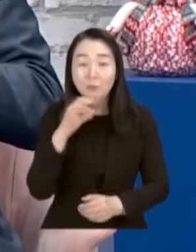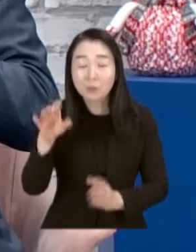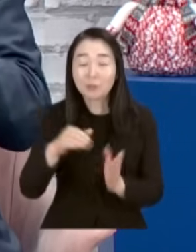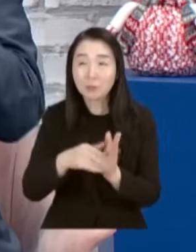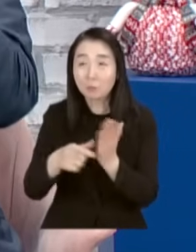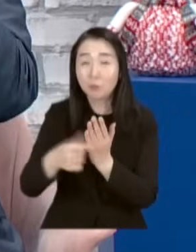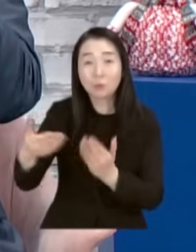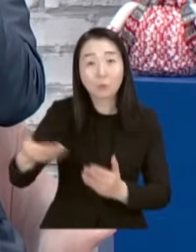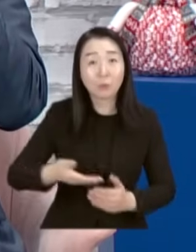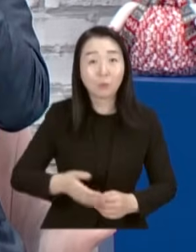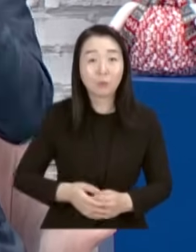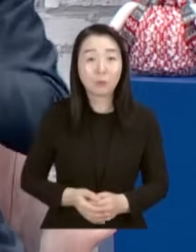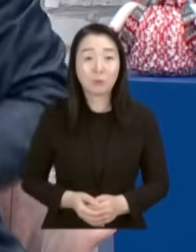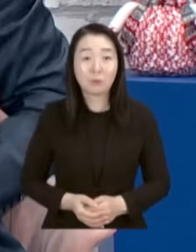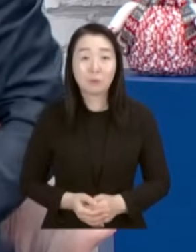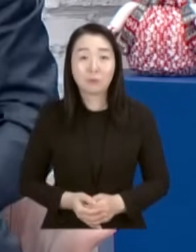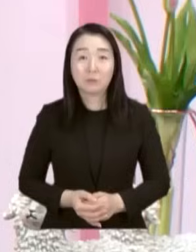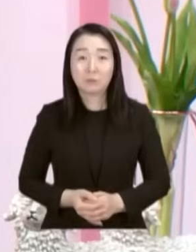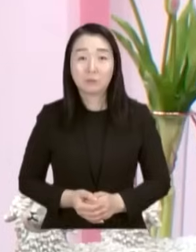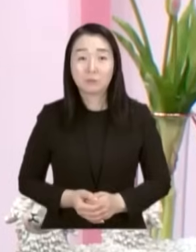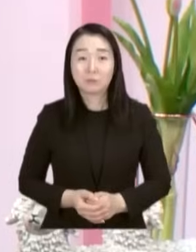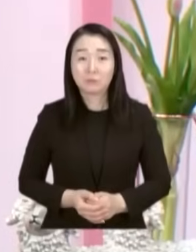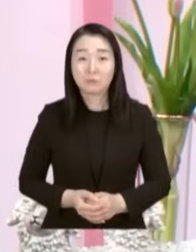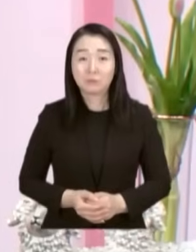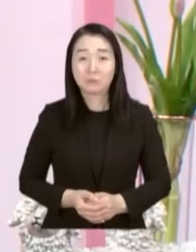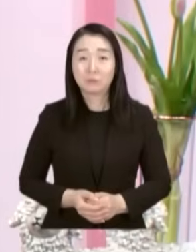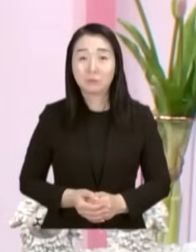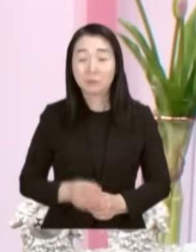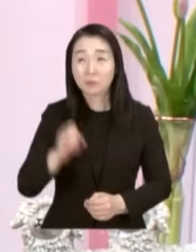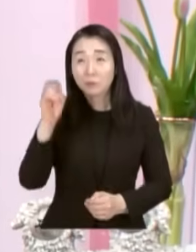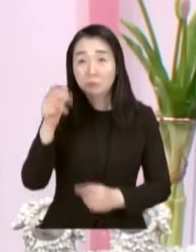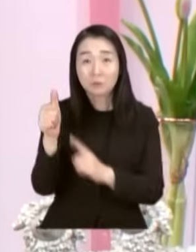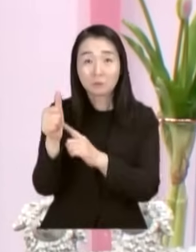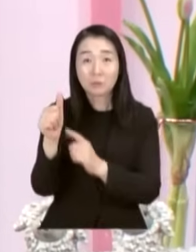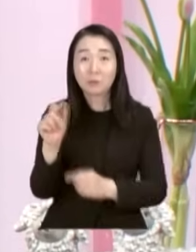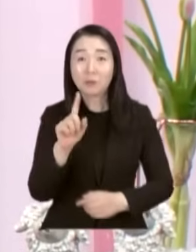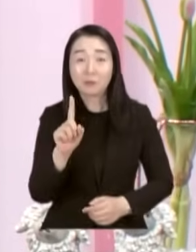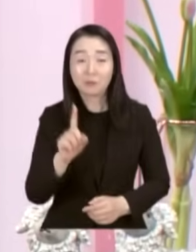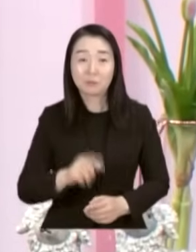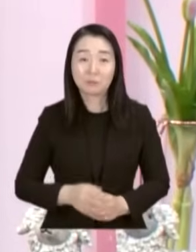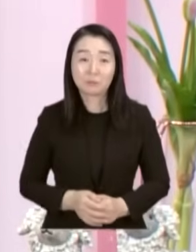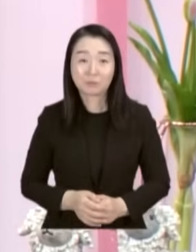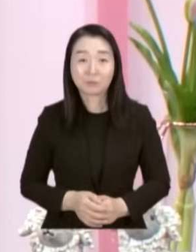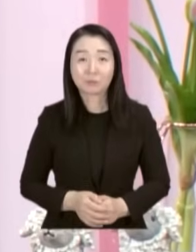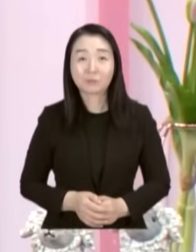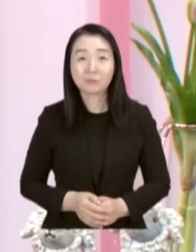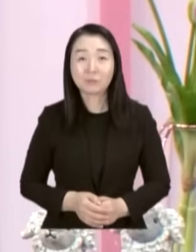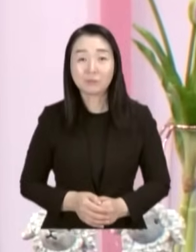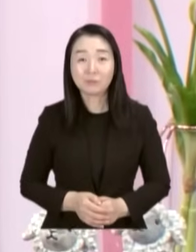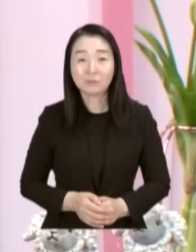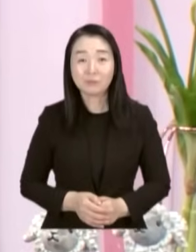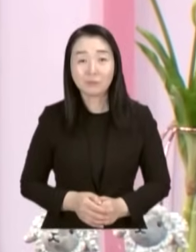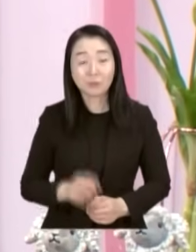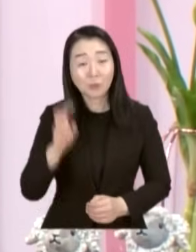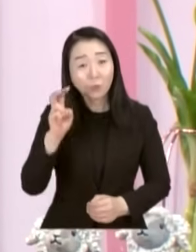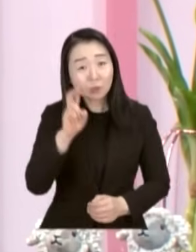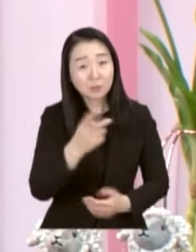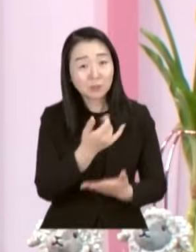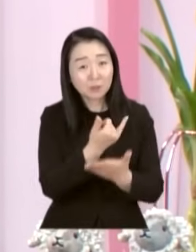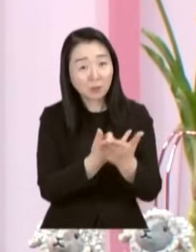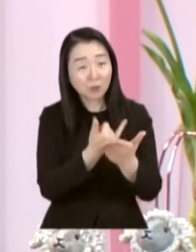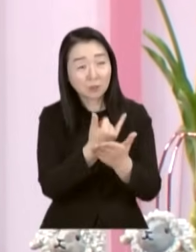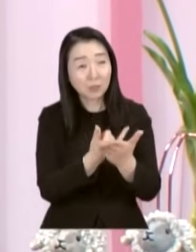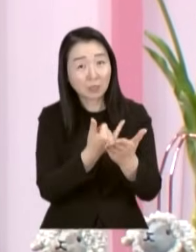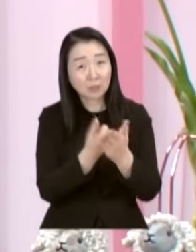그랬더니 표를 쑥 줘요. 그런데 쑥 갑자기 양반이 아니 근데